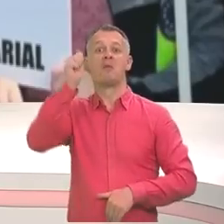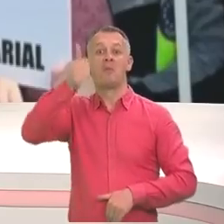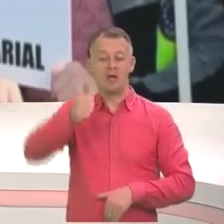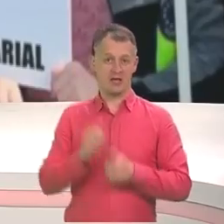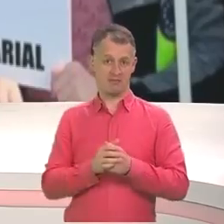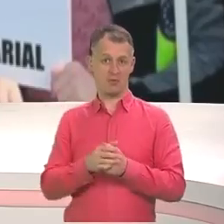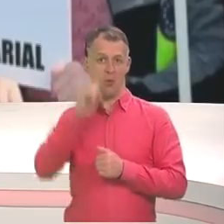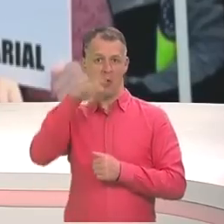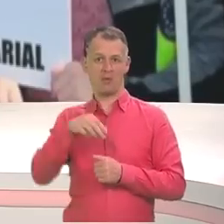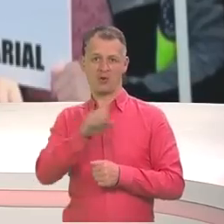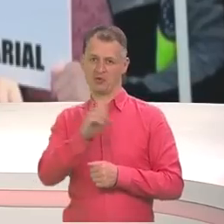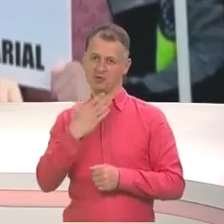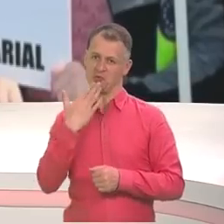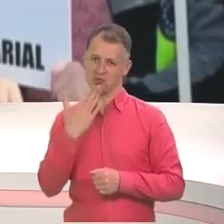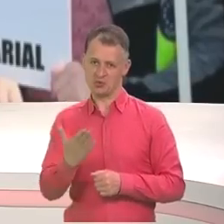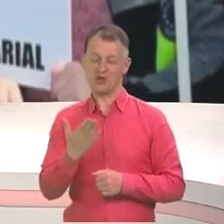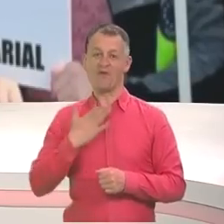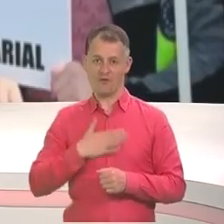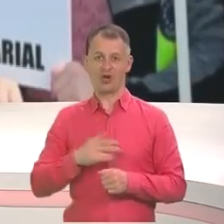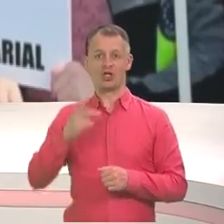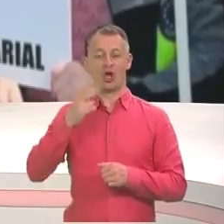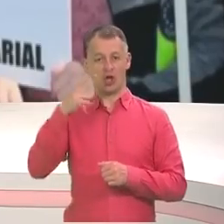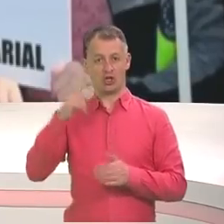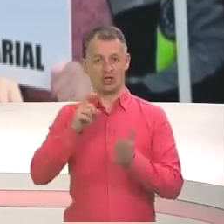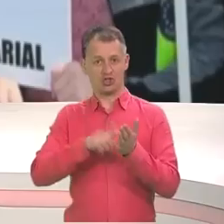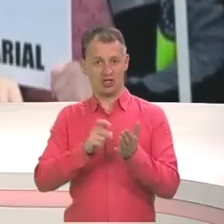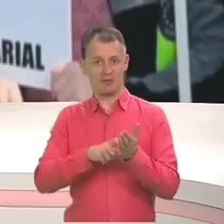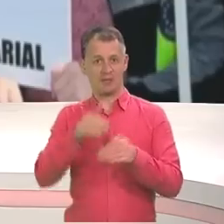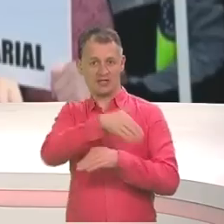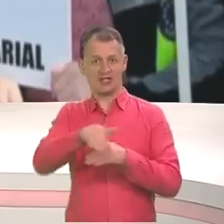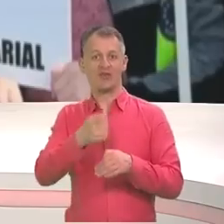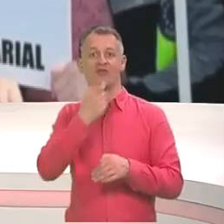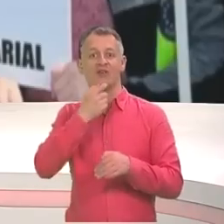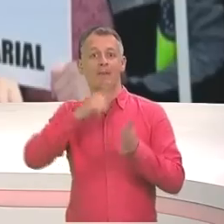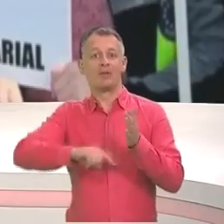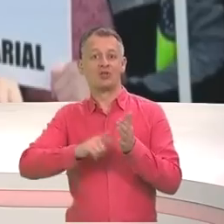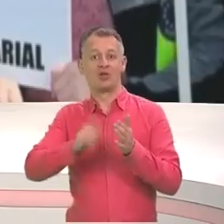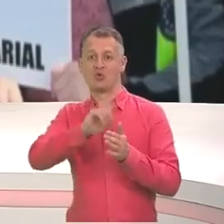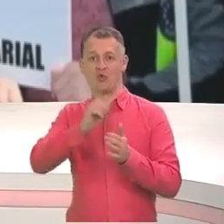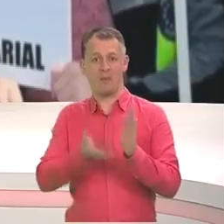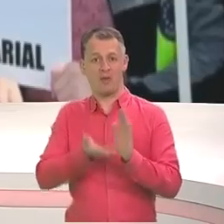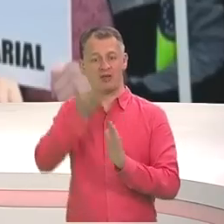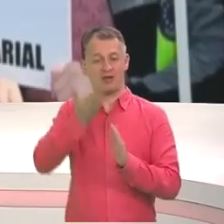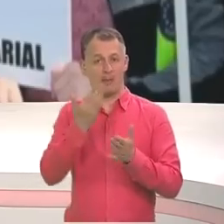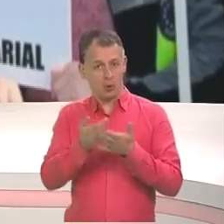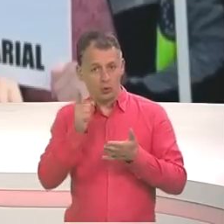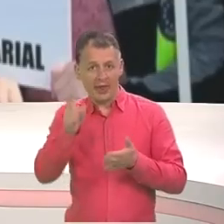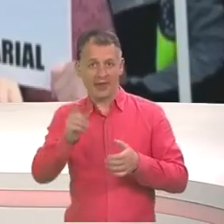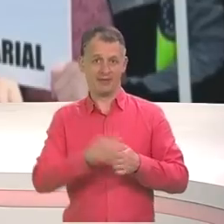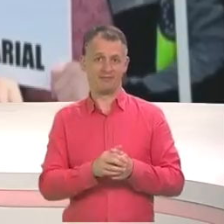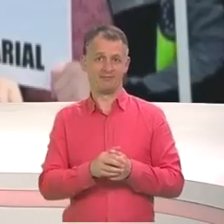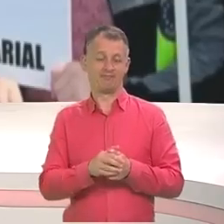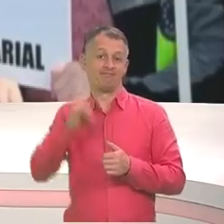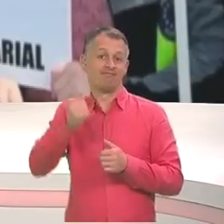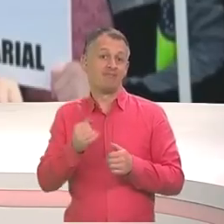toate acestea, oamenii nu sunt mulțumiți, vor continua să ceară în stradă ca vârsta de pensionare să nu fie majorată și în cazul lor. Așadar,